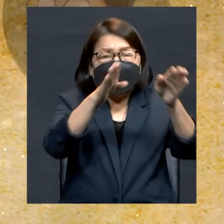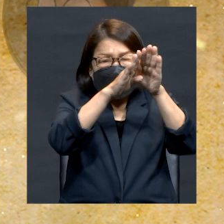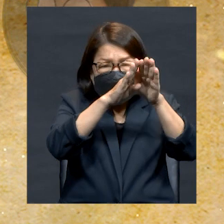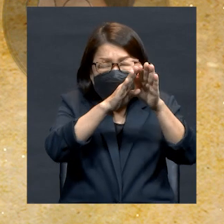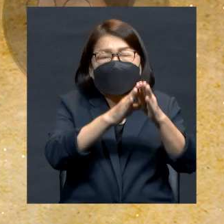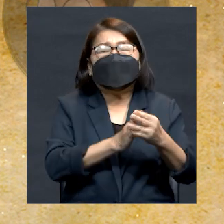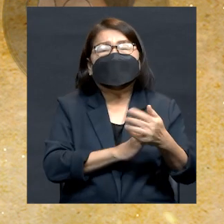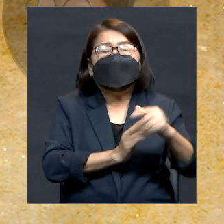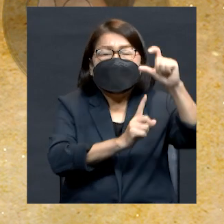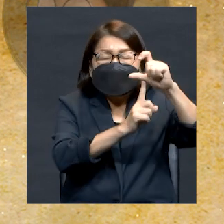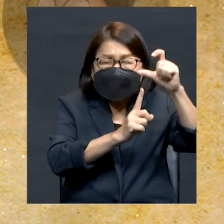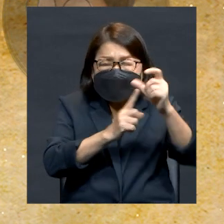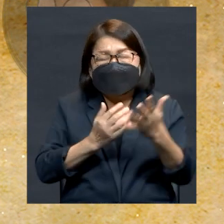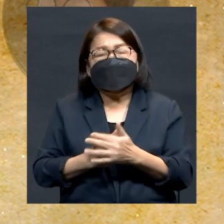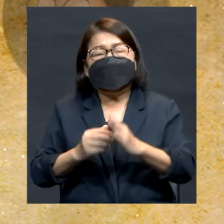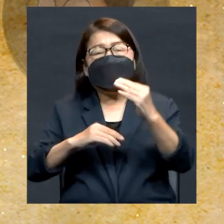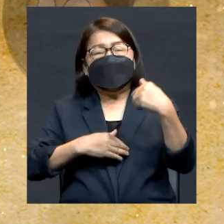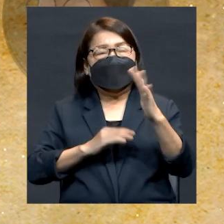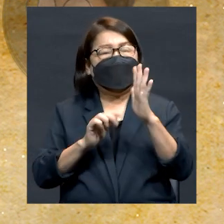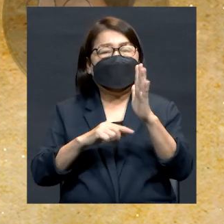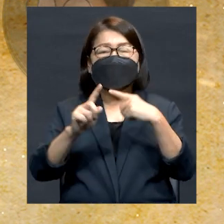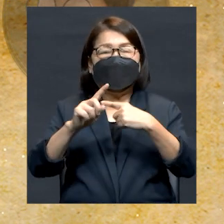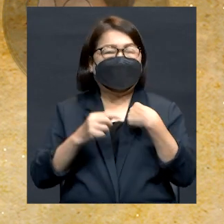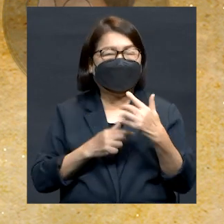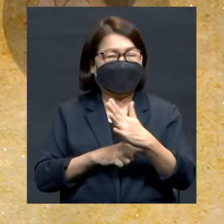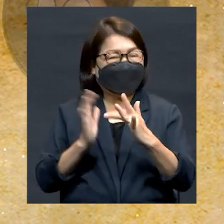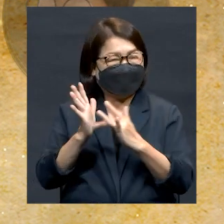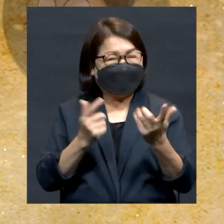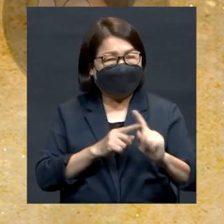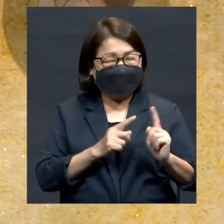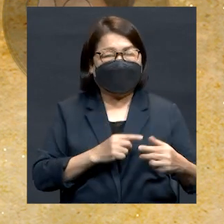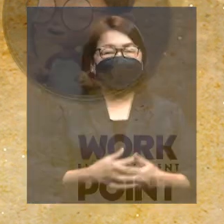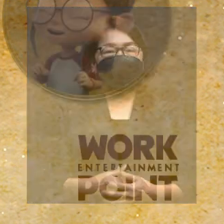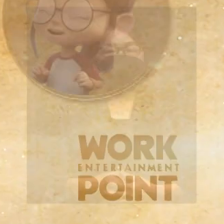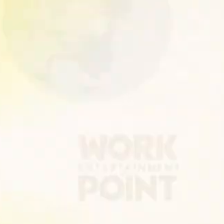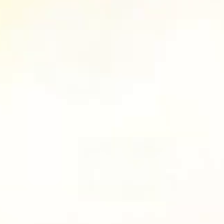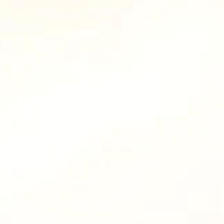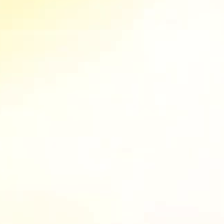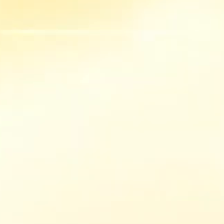นี้ก็มีทั้งมัสยิดโบสถ์คริสต์และก็ศาลเจ้าเลยนะ นมัสการ